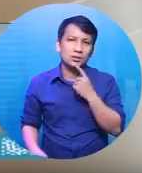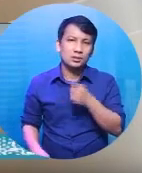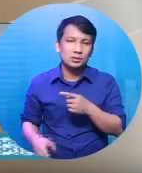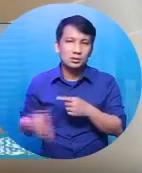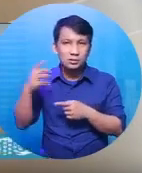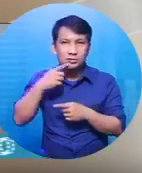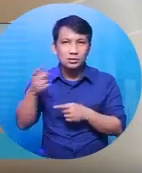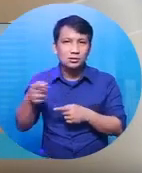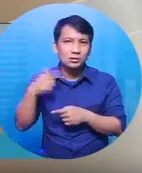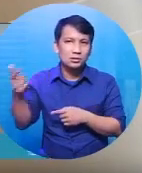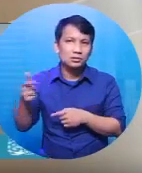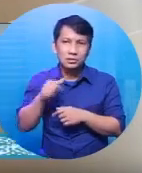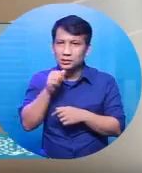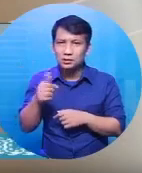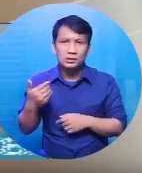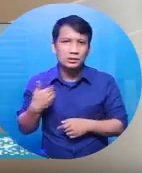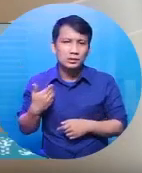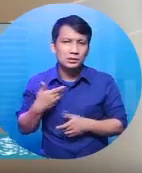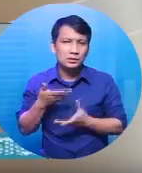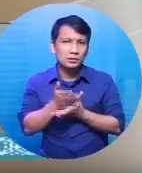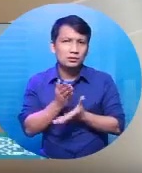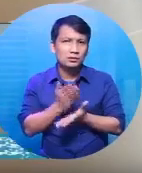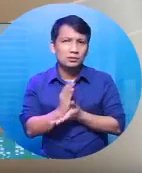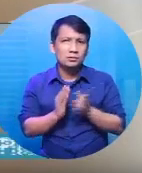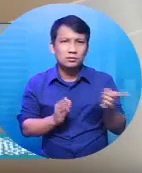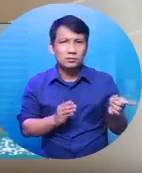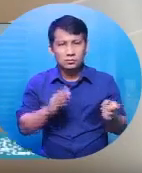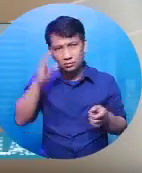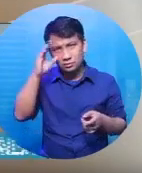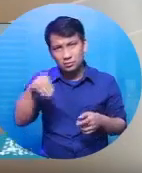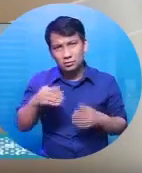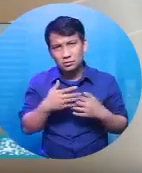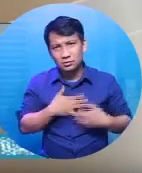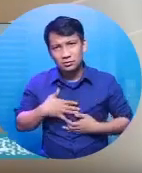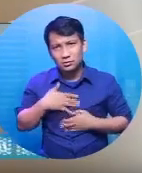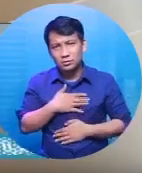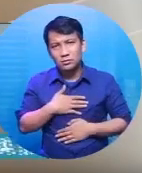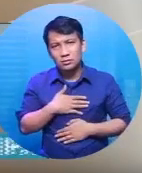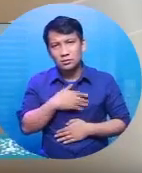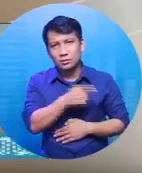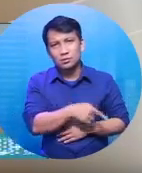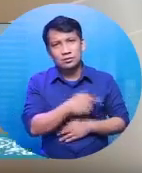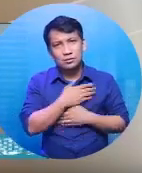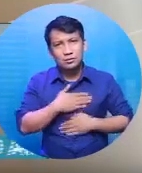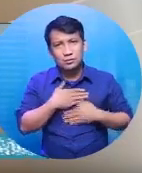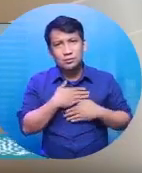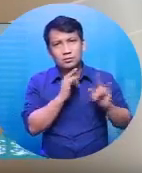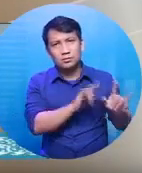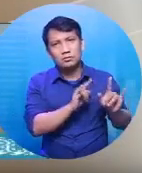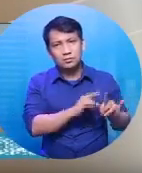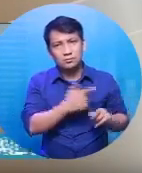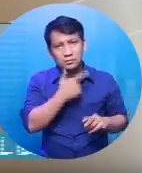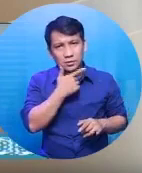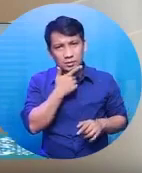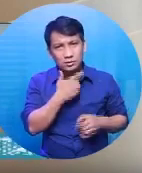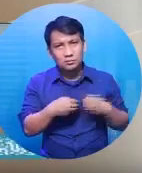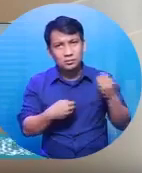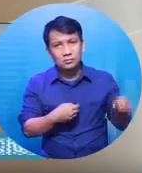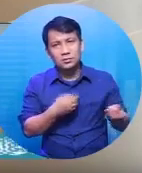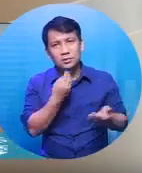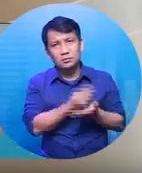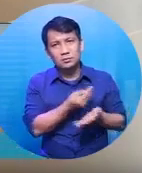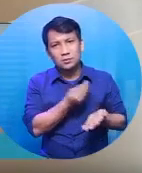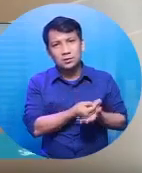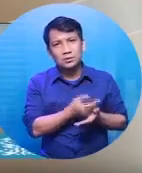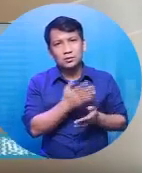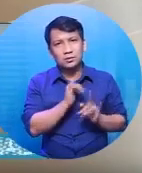hindi ganyan yung anak ko na yan. Pero ma'am, may karapatan naman itong anak niyo na lumigaya. Eh kung dun siya maligaya na magmahal siya ng isang lesbian at bibigyan niya ng pera itong